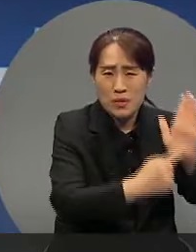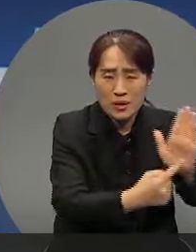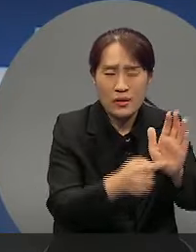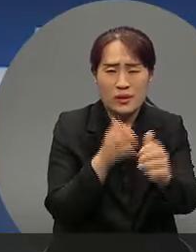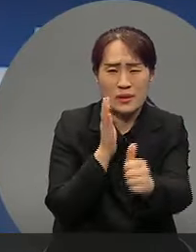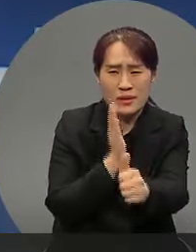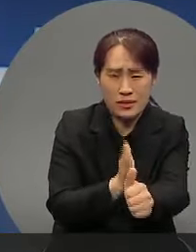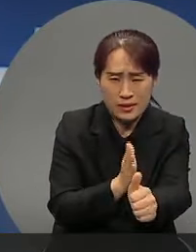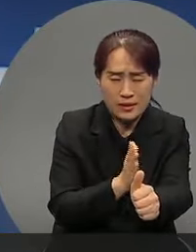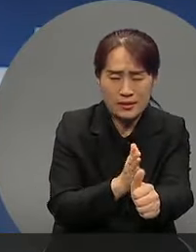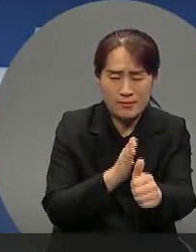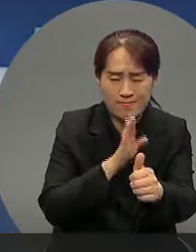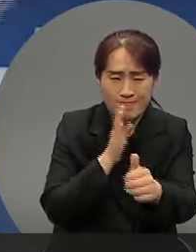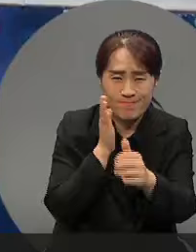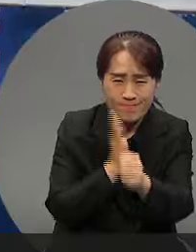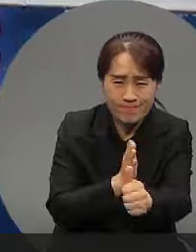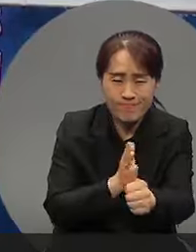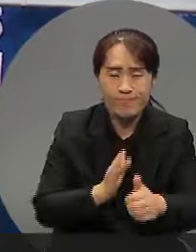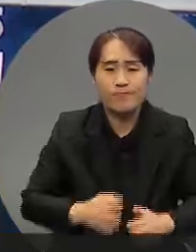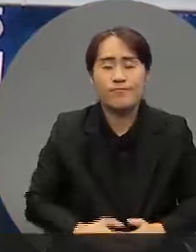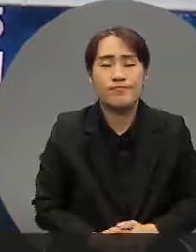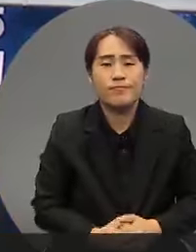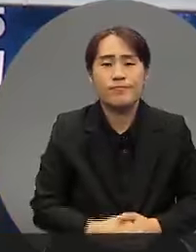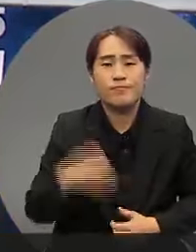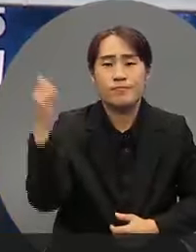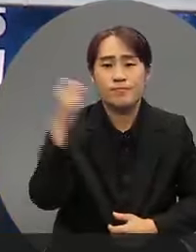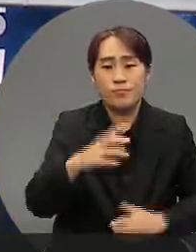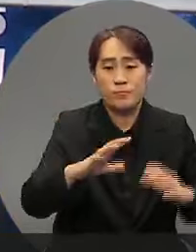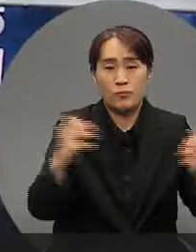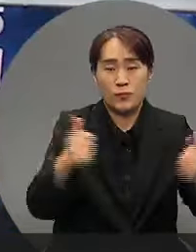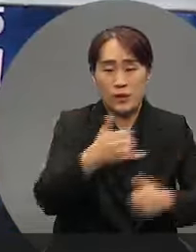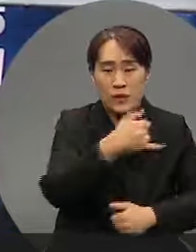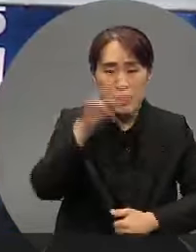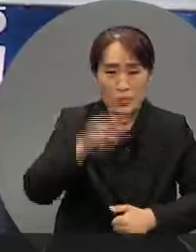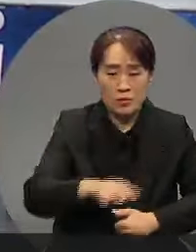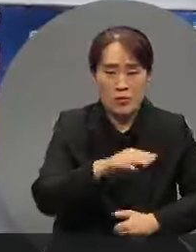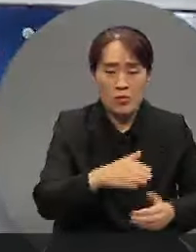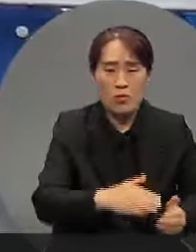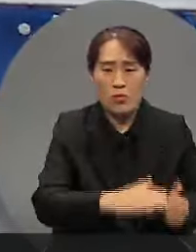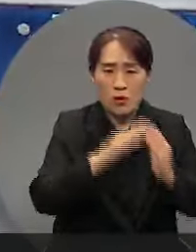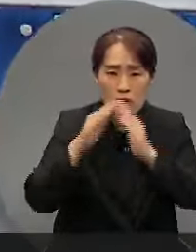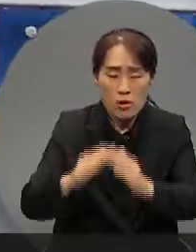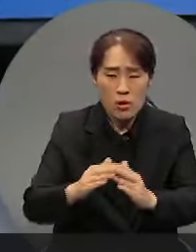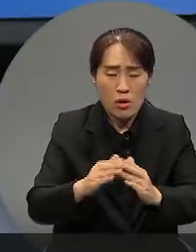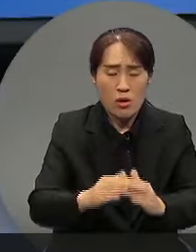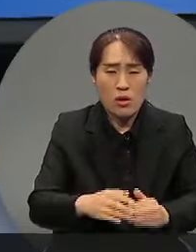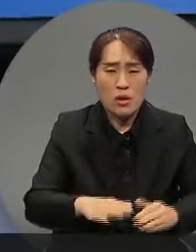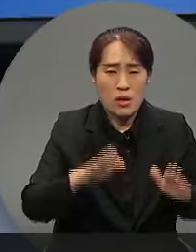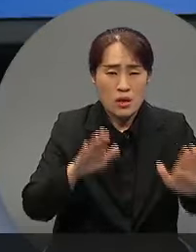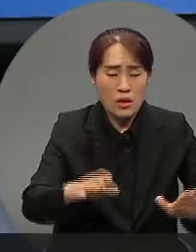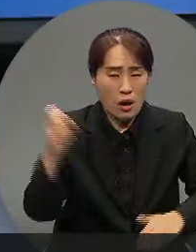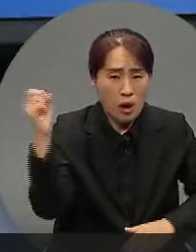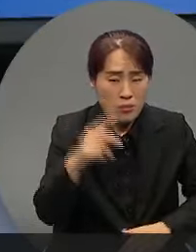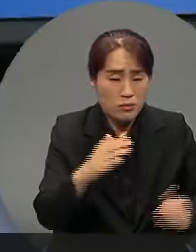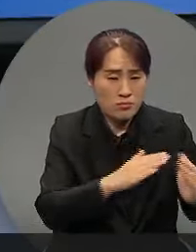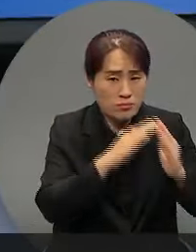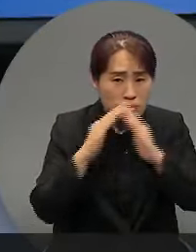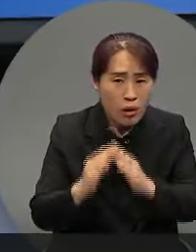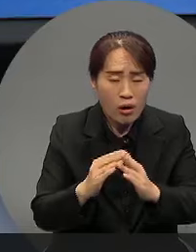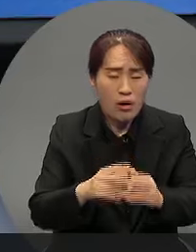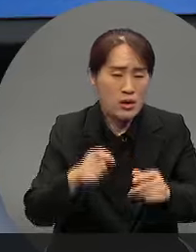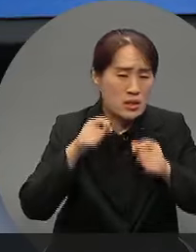간곡히, 간곡히 호소드립니다. 또 국회 세종시 이전을 안 하던 국민의힘이 이제와 옮기겠다고 하는 건